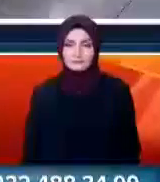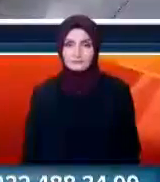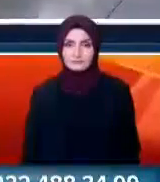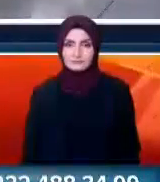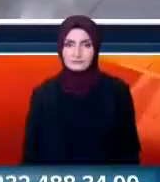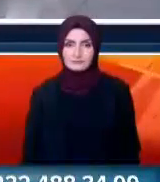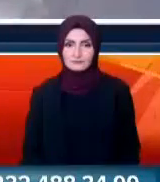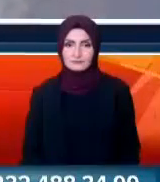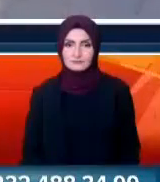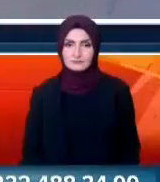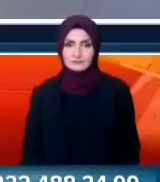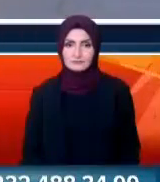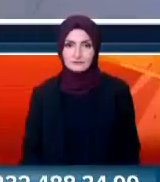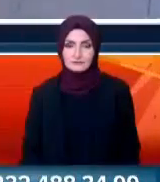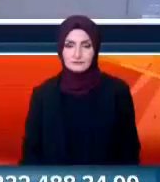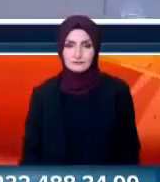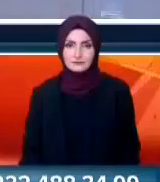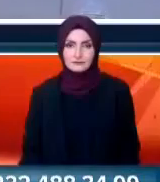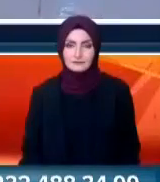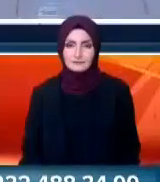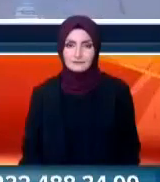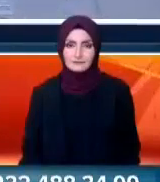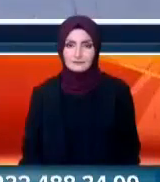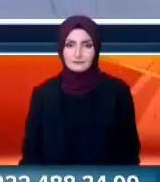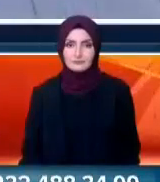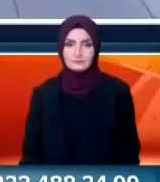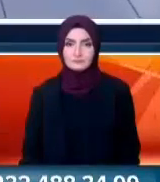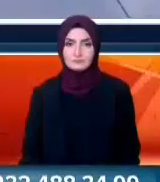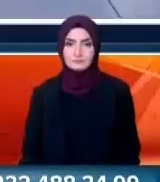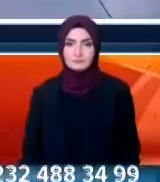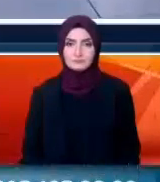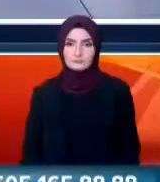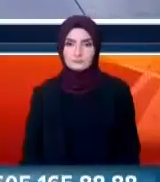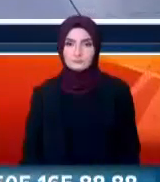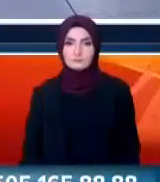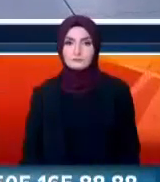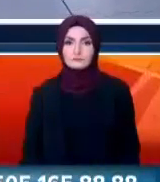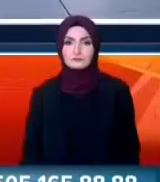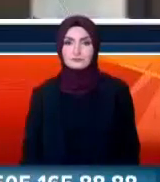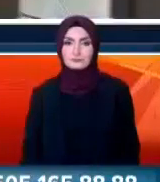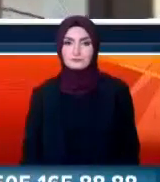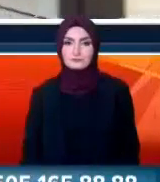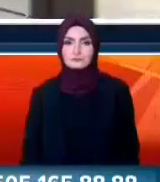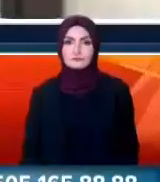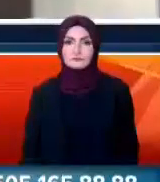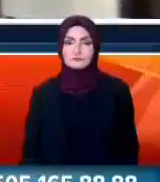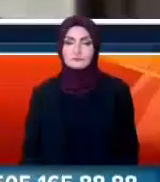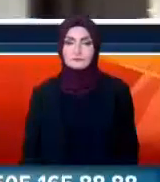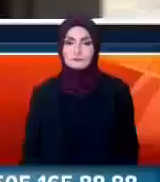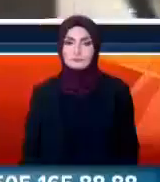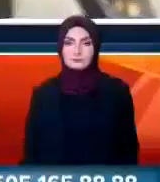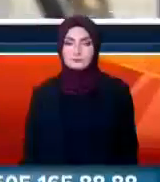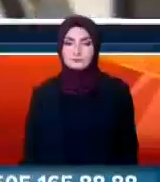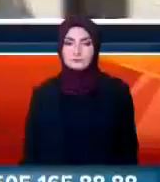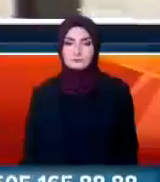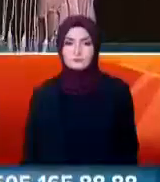gelip almışlar. Tamamı Covid. Hani Kızılay'da çok önemli bir işiniz falan yoksa hani hiçbir yere gitmeyin. Gerçekten